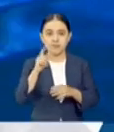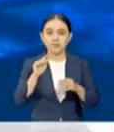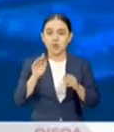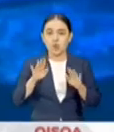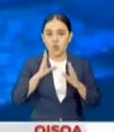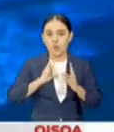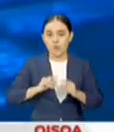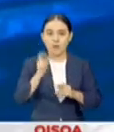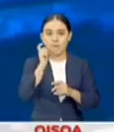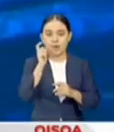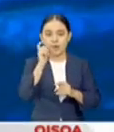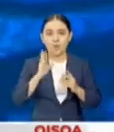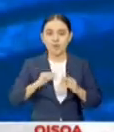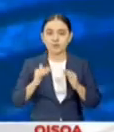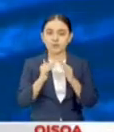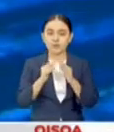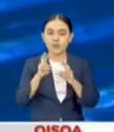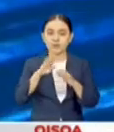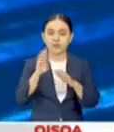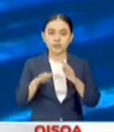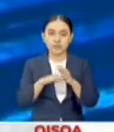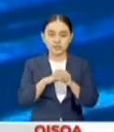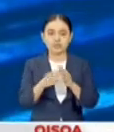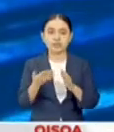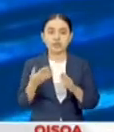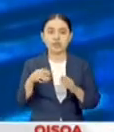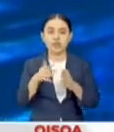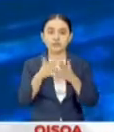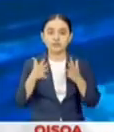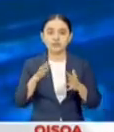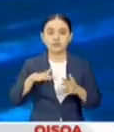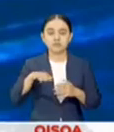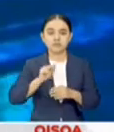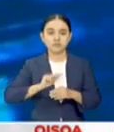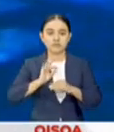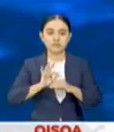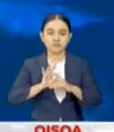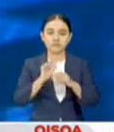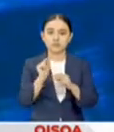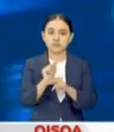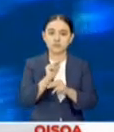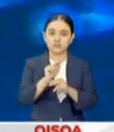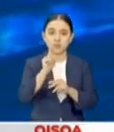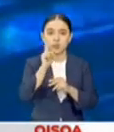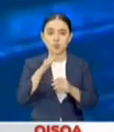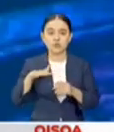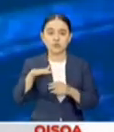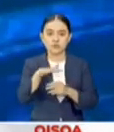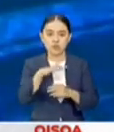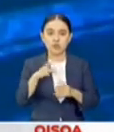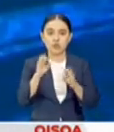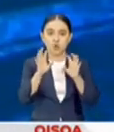obod mahalla, obod ko'cha, obod xonadon dasturiga kiritilib, hududda juda katta masshtabda obodonlashtirish, ko'kalamzorlashtirish